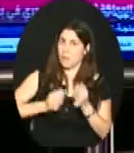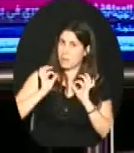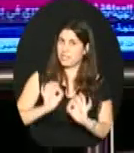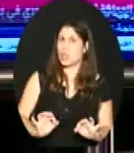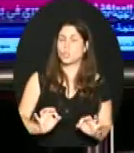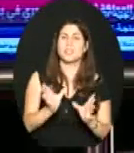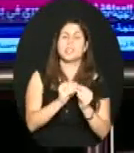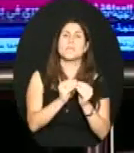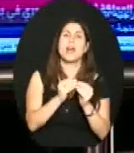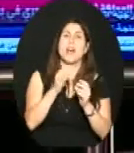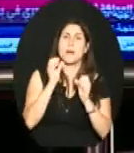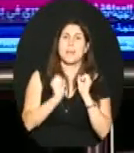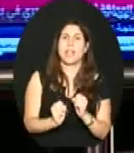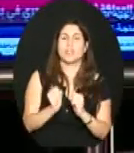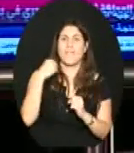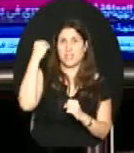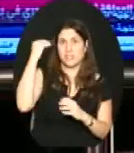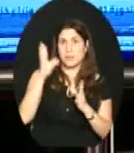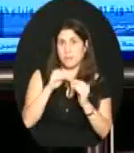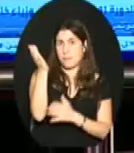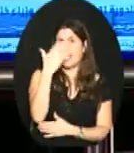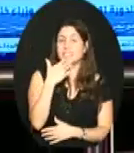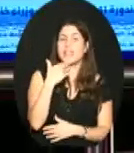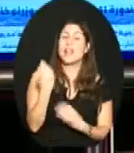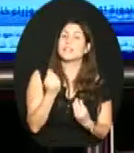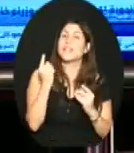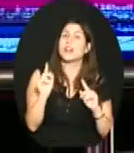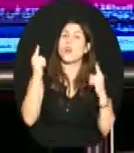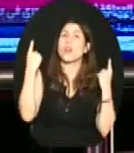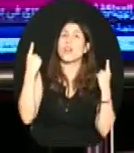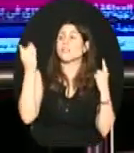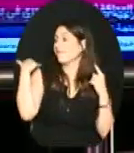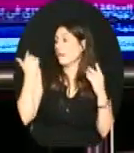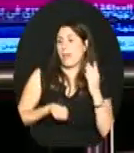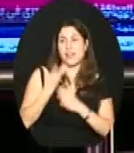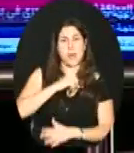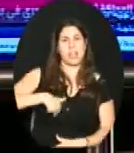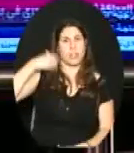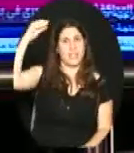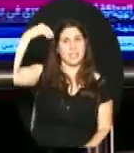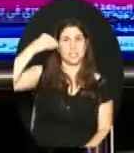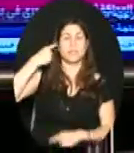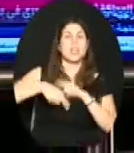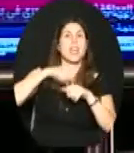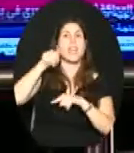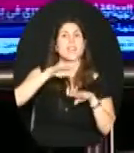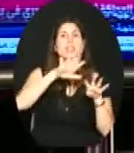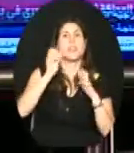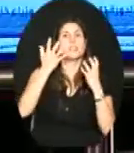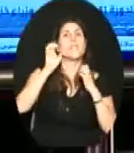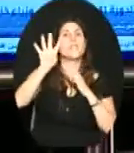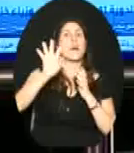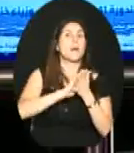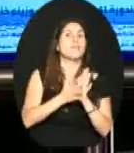בין מנגנוני הביטחון הפלסטינים למדינת ישראל, זה דבר שמתקיים מהקמת הרשות הפלסטינית ב-1994, נקודה